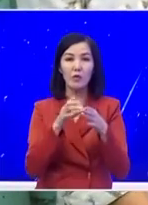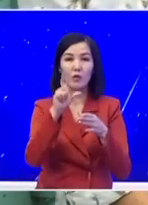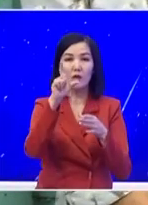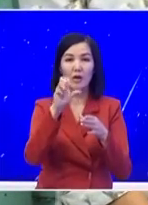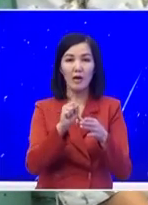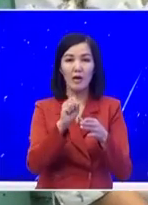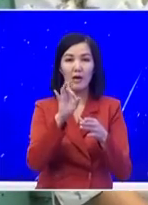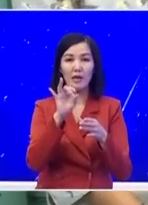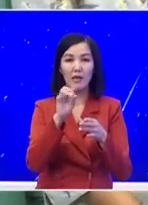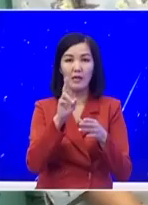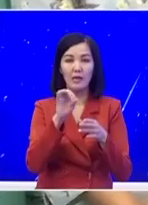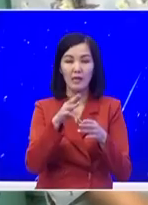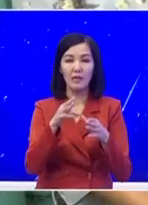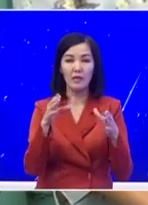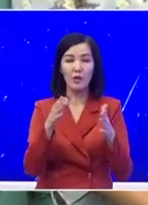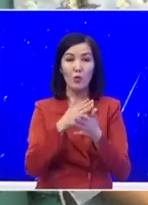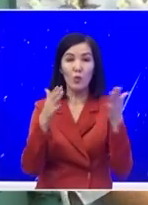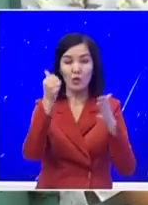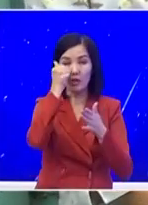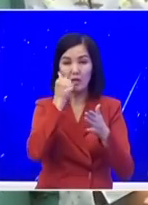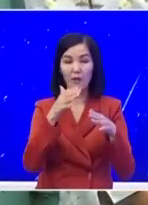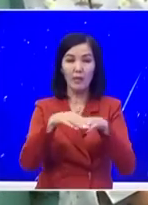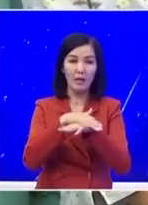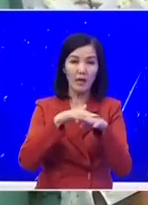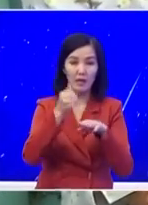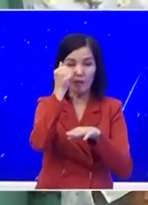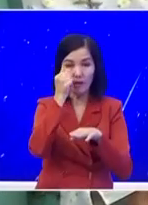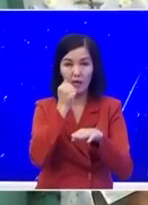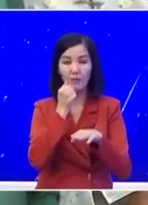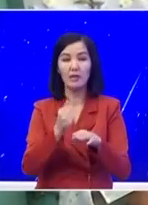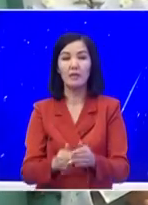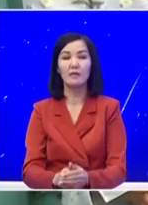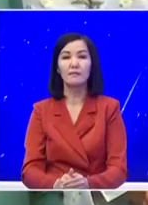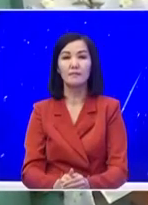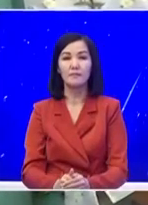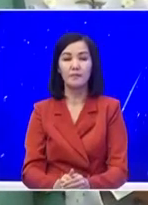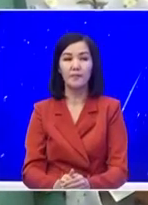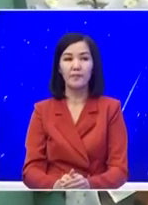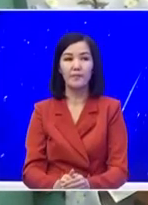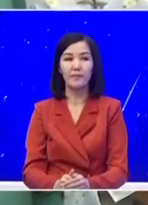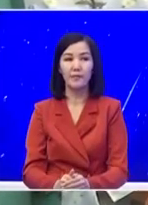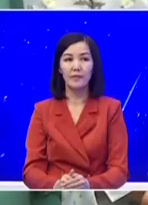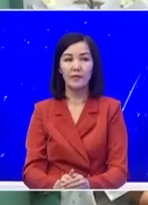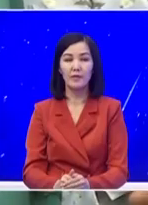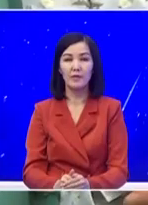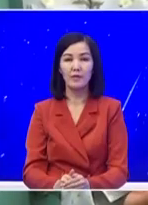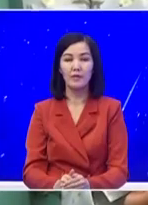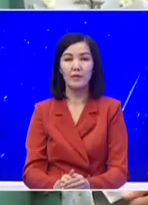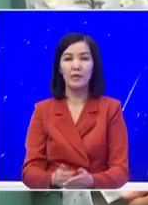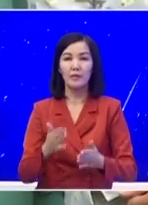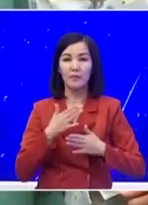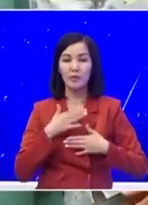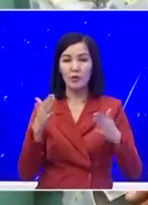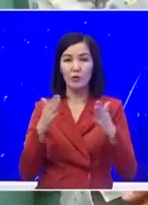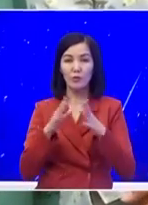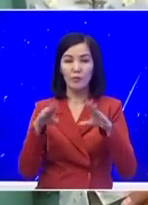да көптеген халқыма жаңағындай осындай бір жақсылығыңызды беріп,